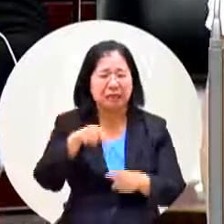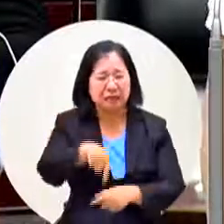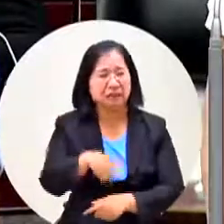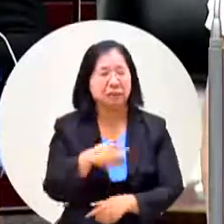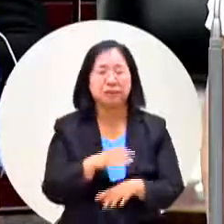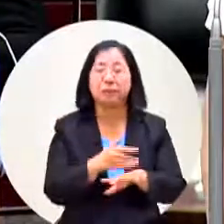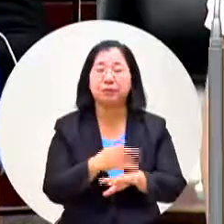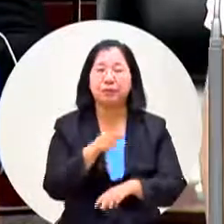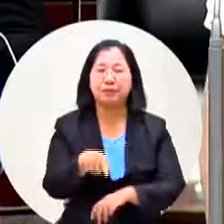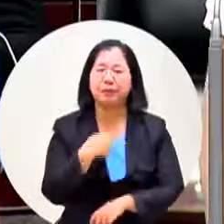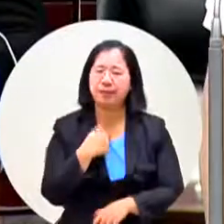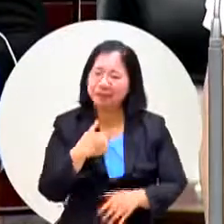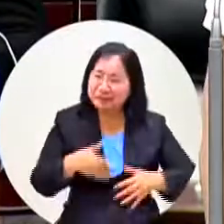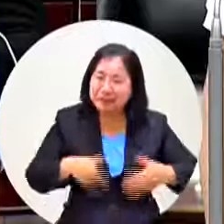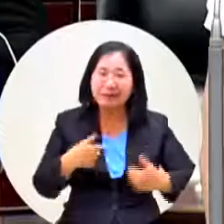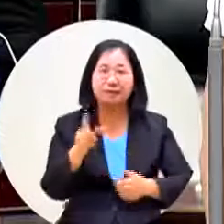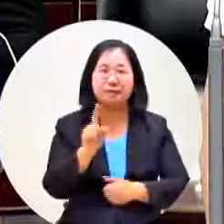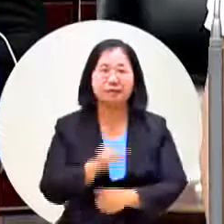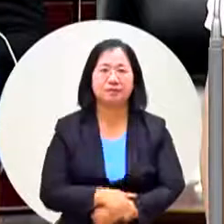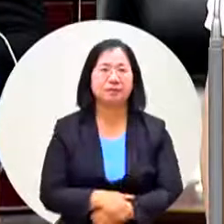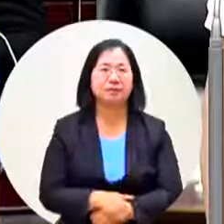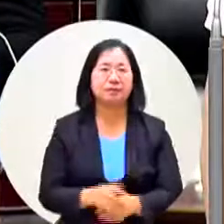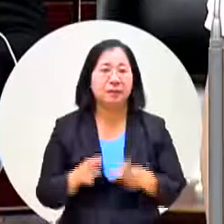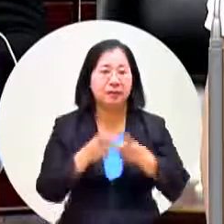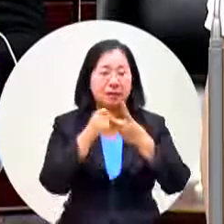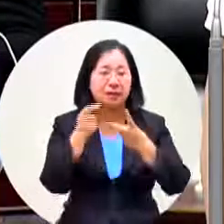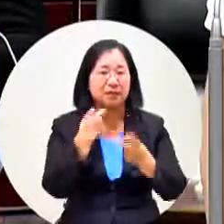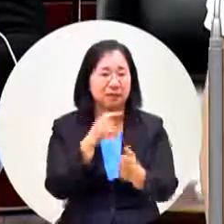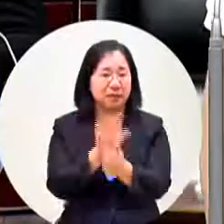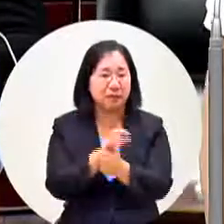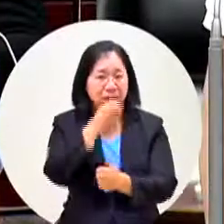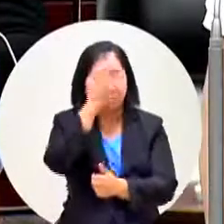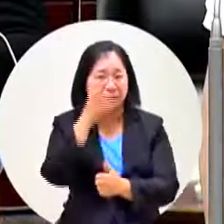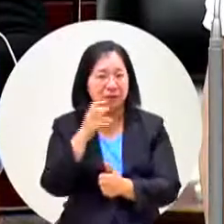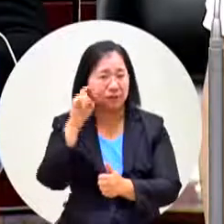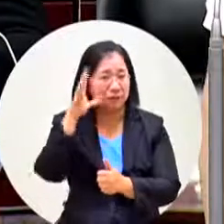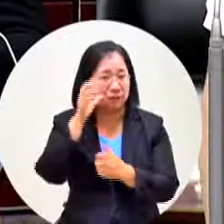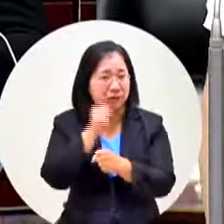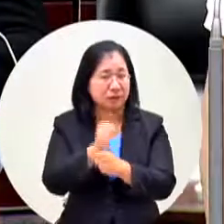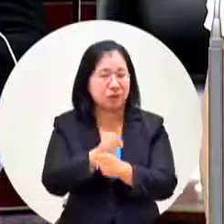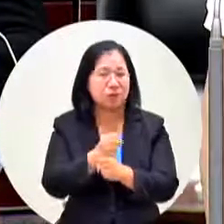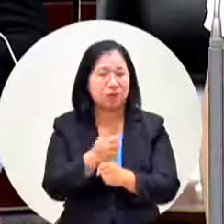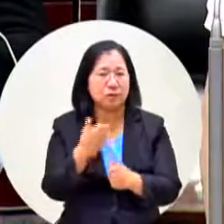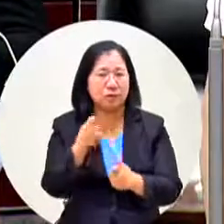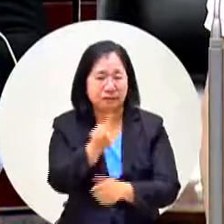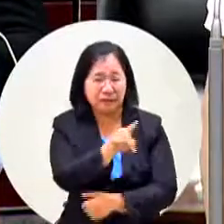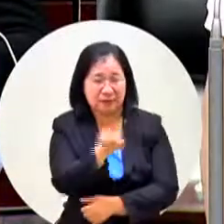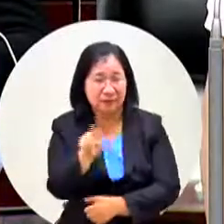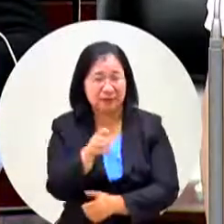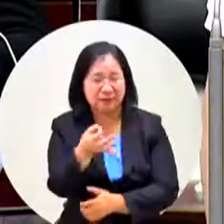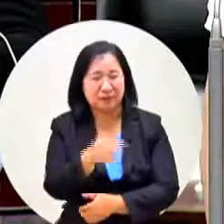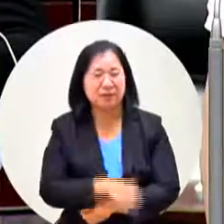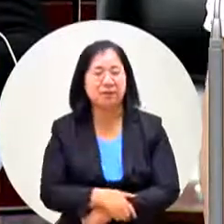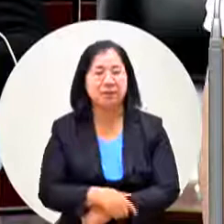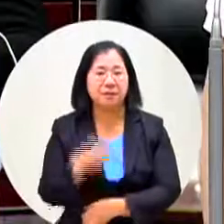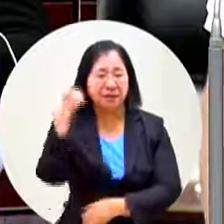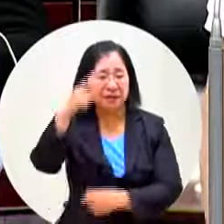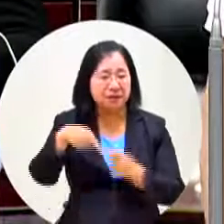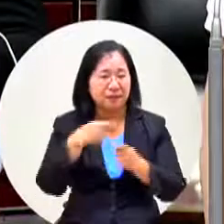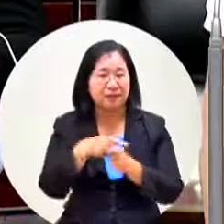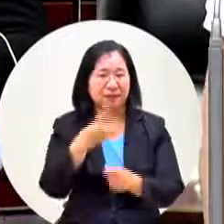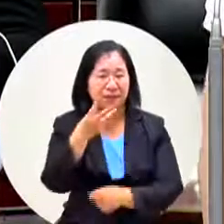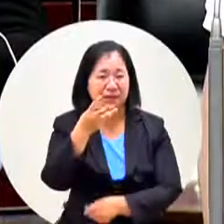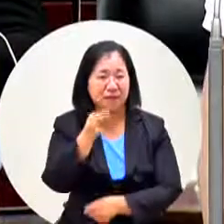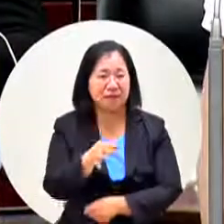答答，不干不脆，人家不来了。所以我很着急。第二，就是我们帮助青年创业贷